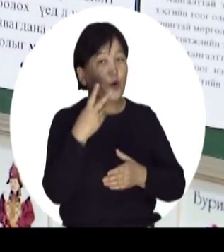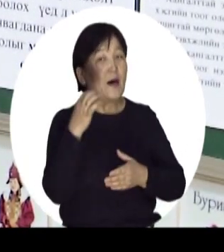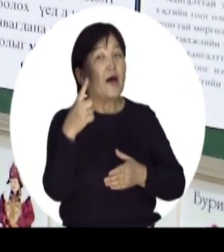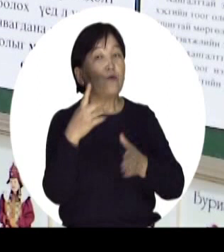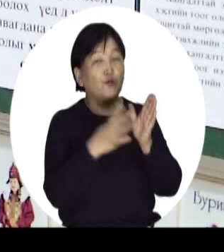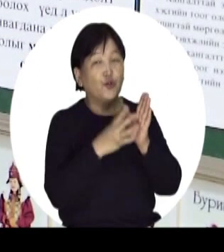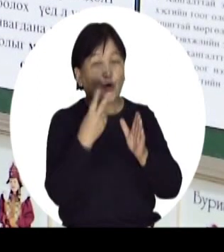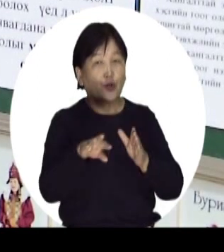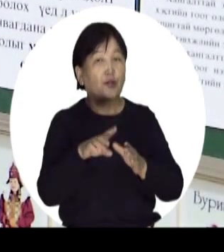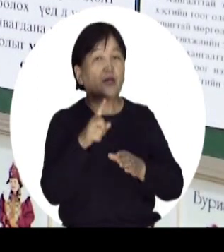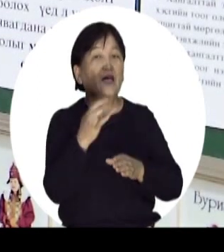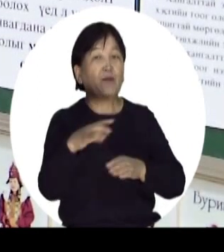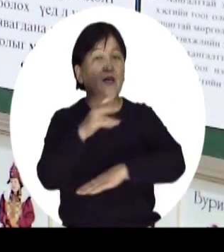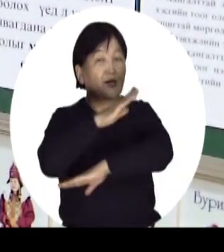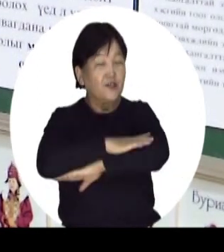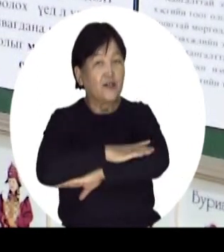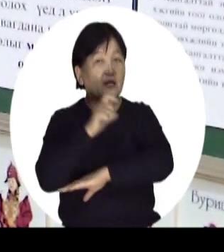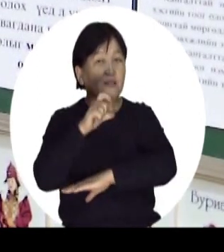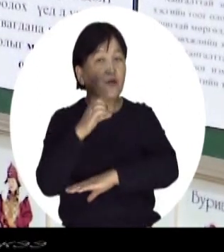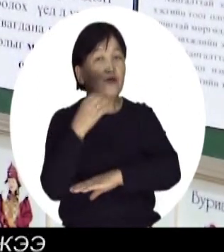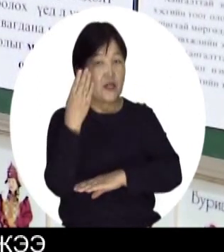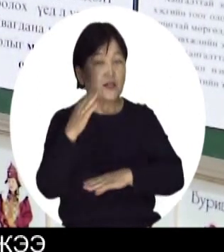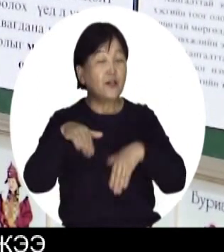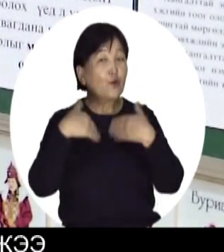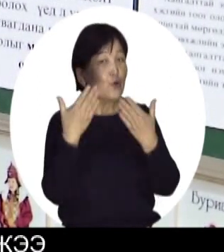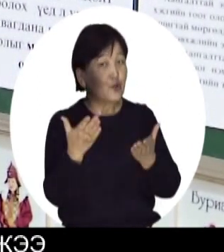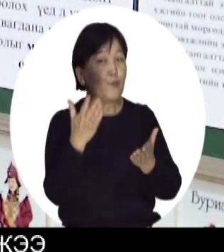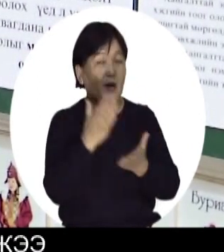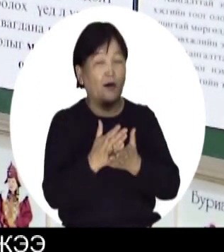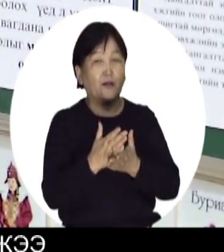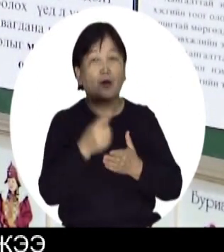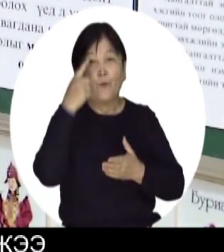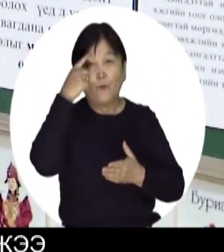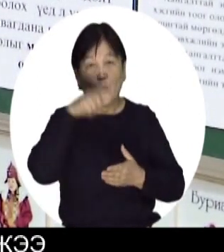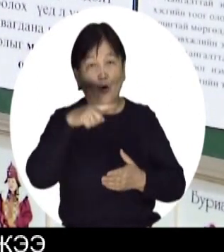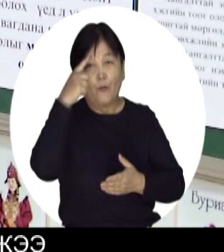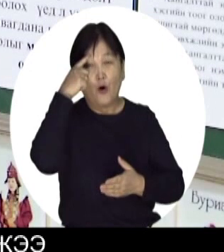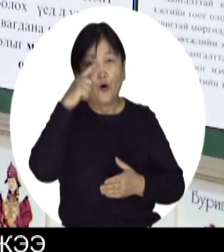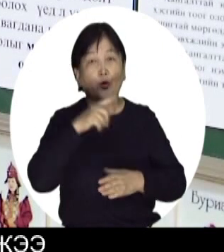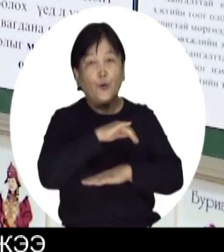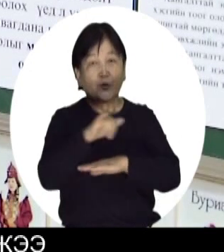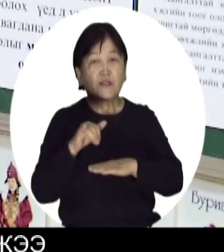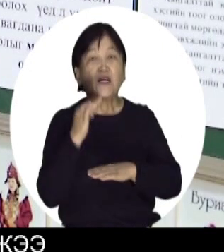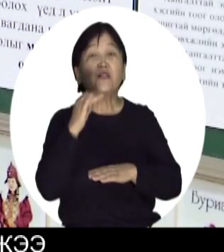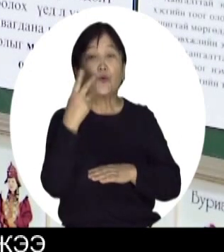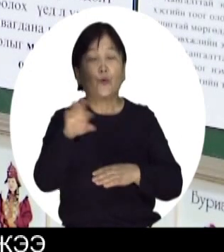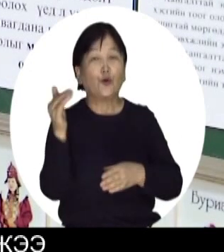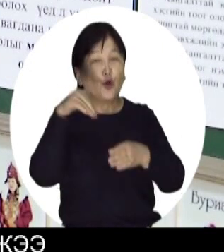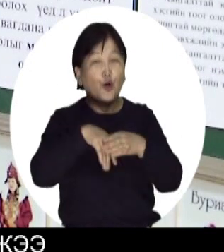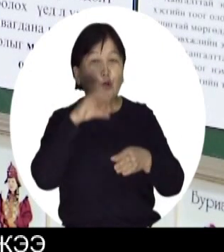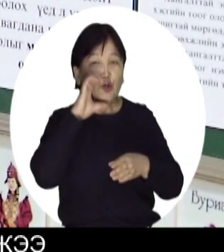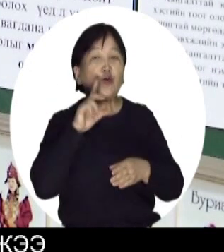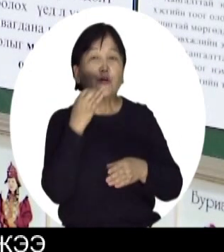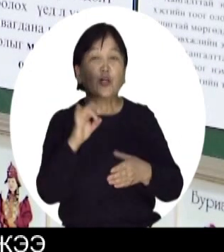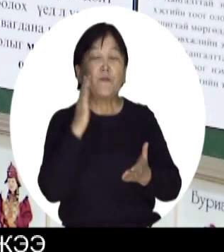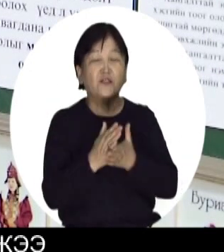хүүхэд хими хичээлээр эсэлтийн ерөнхий шалгалт өгсөн бүгд Монгол улсын их сургуульд элсэн орох сонирхолтой. За Монгол